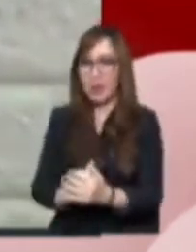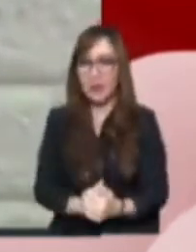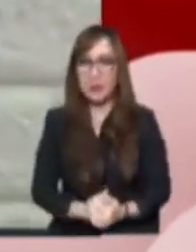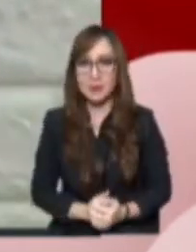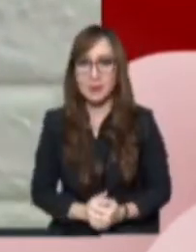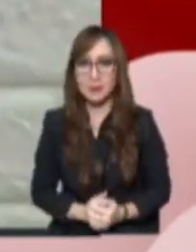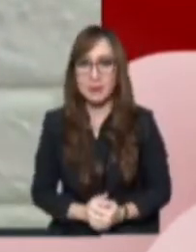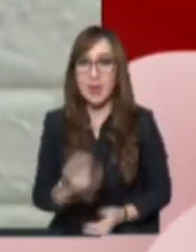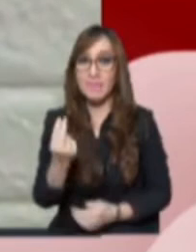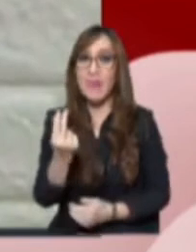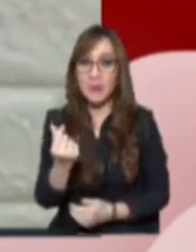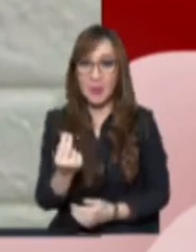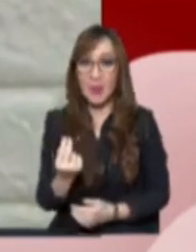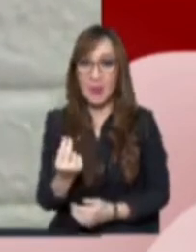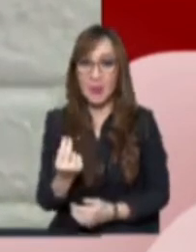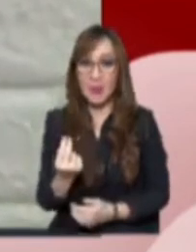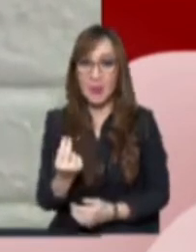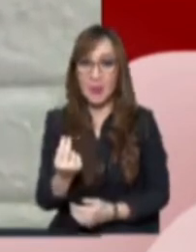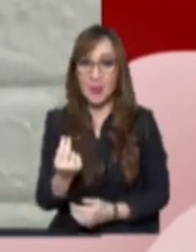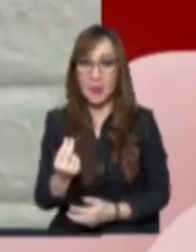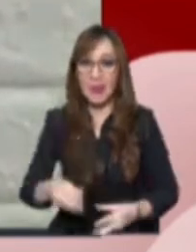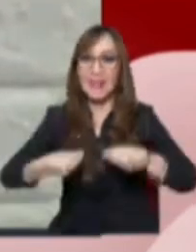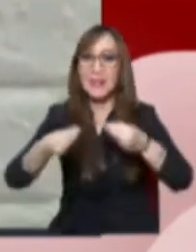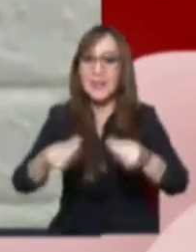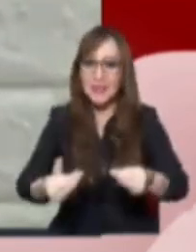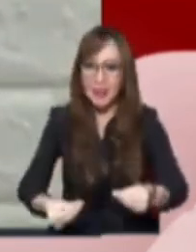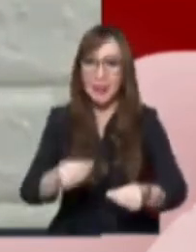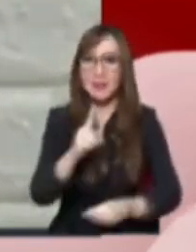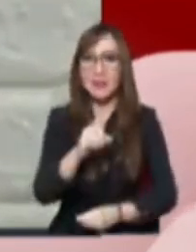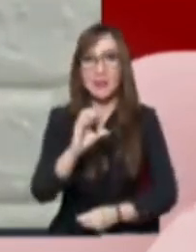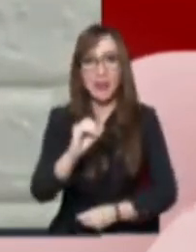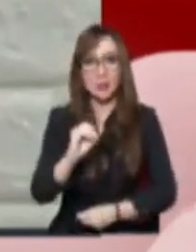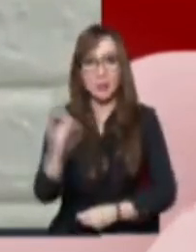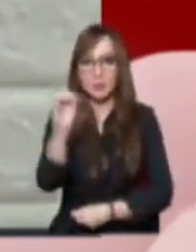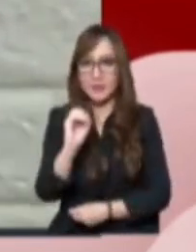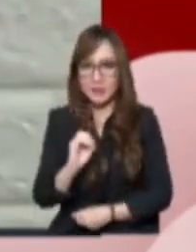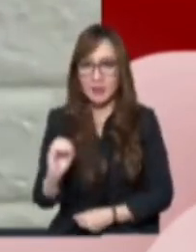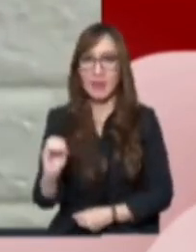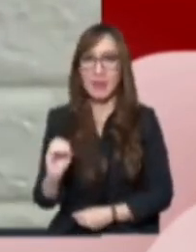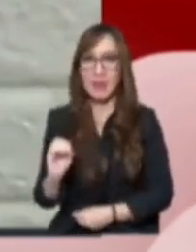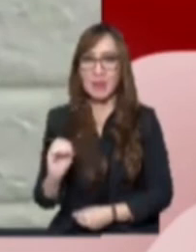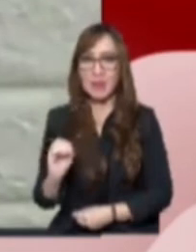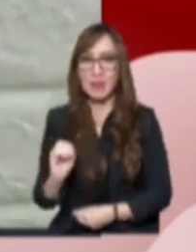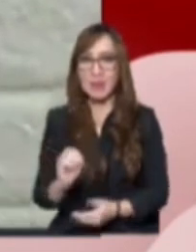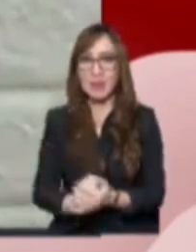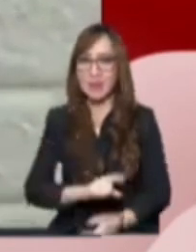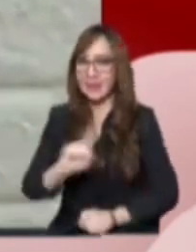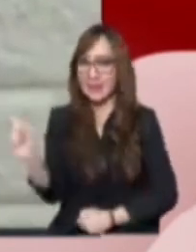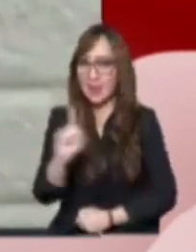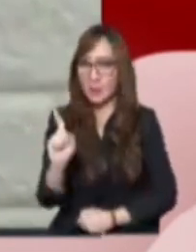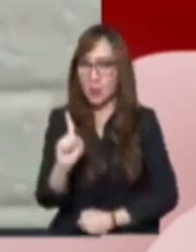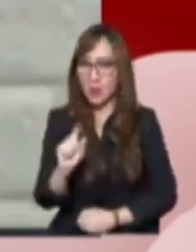kembalikan dan biayanya akan kita kembalikan 100% baik tentang dan Olla tidak boleh menggunakan angkutan kereta api